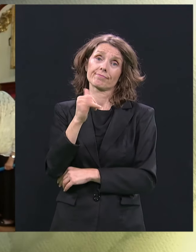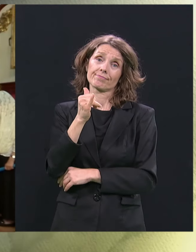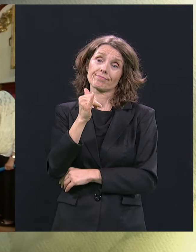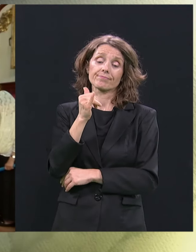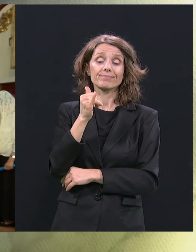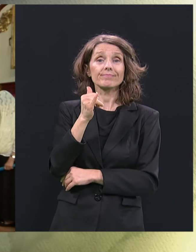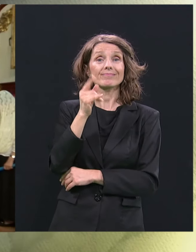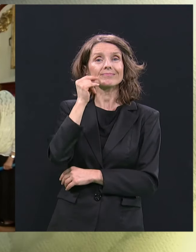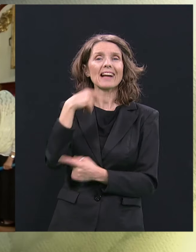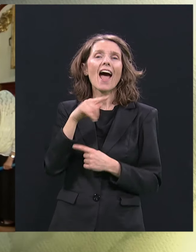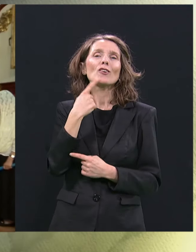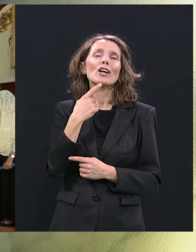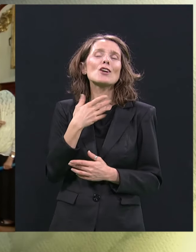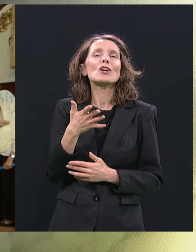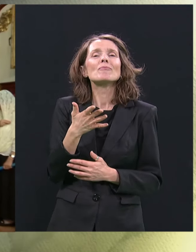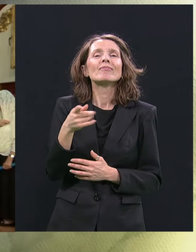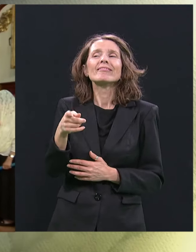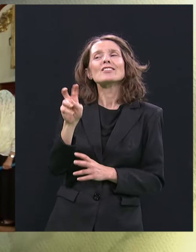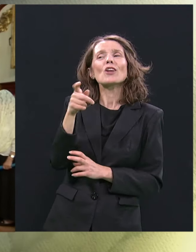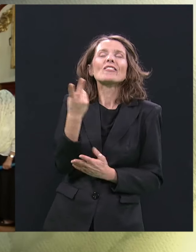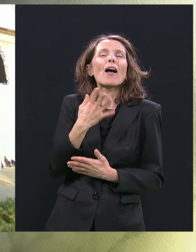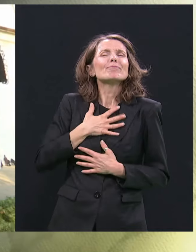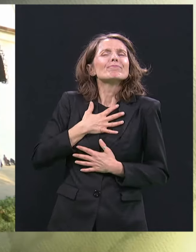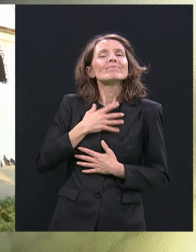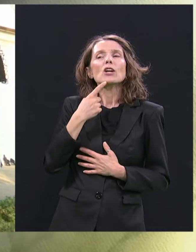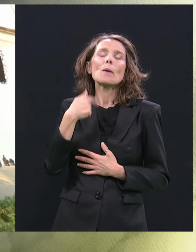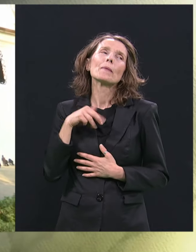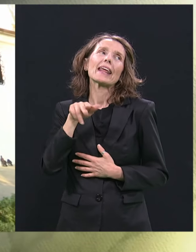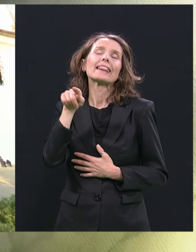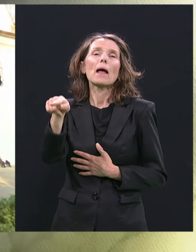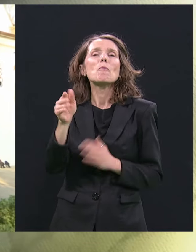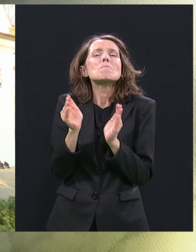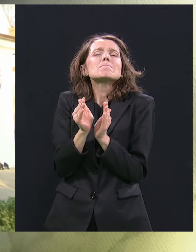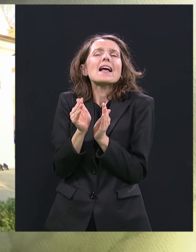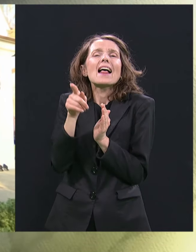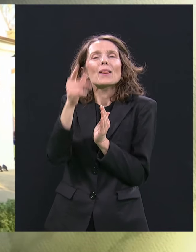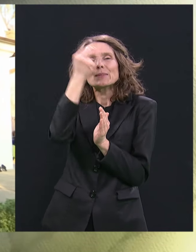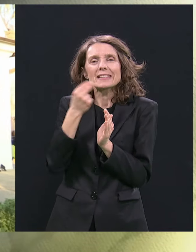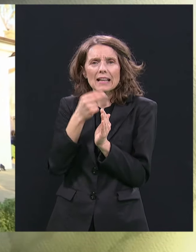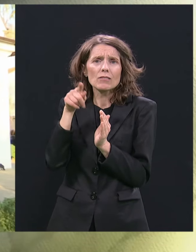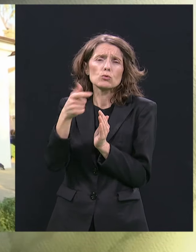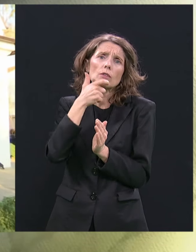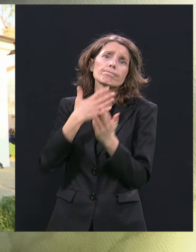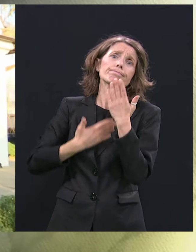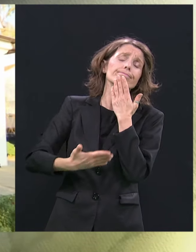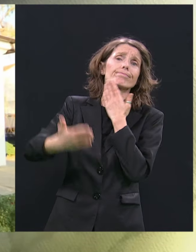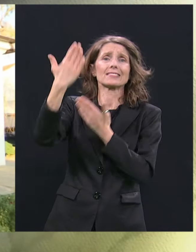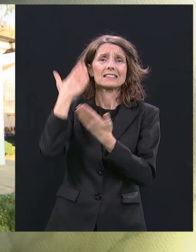za mala crkvica. Gde ideš, idemo u malu crkvicu. To je staro drevna crkva, znači da je